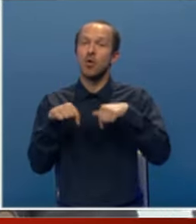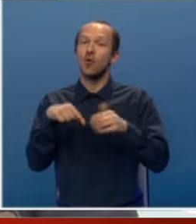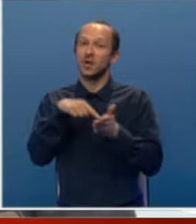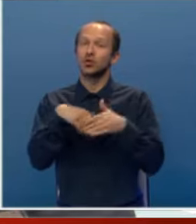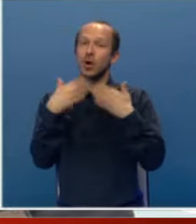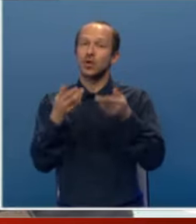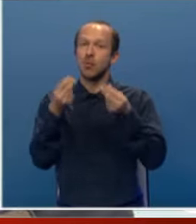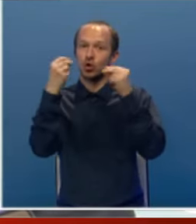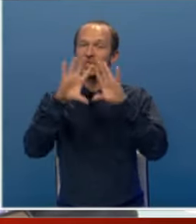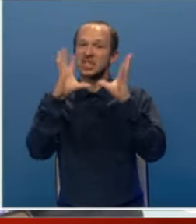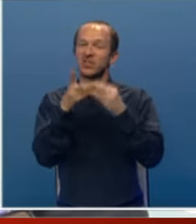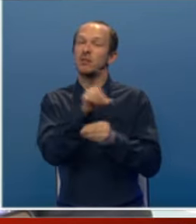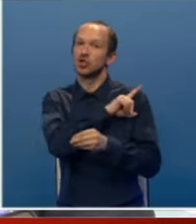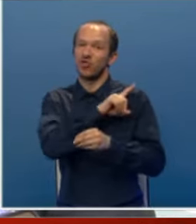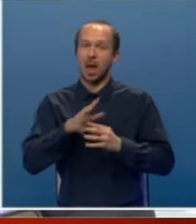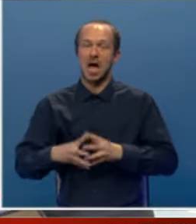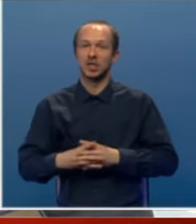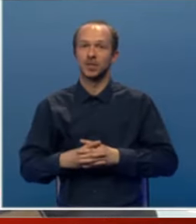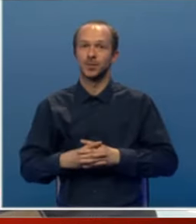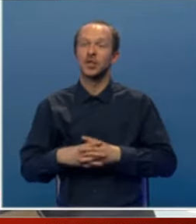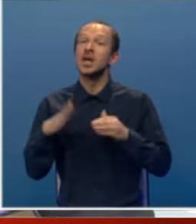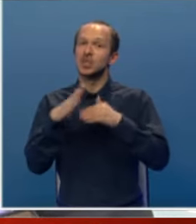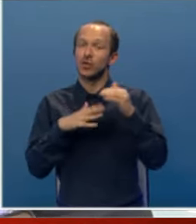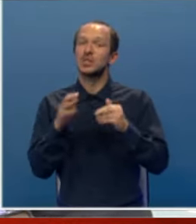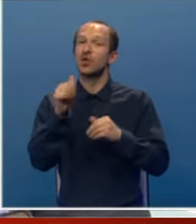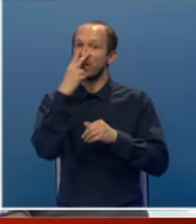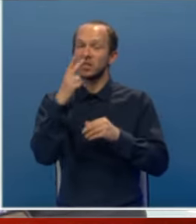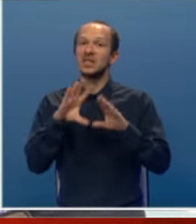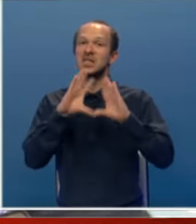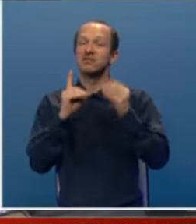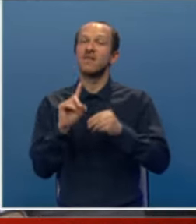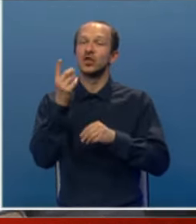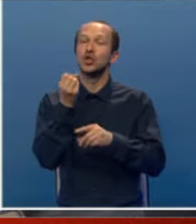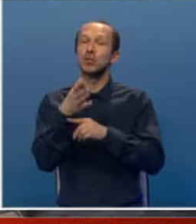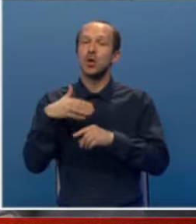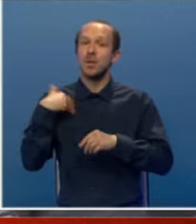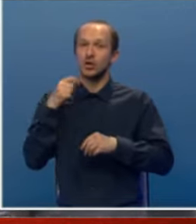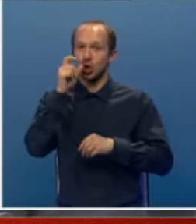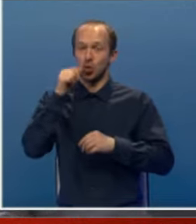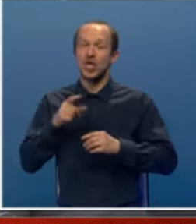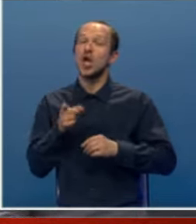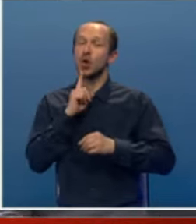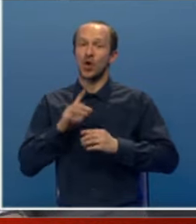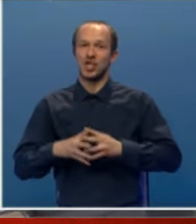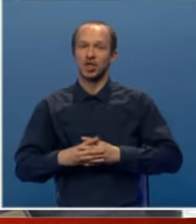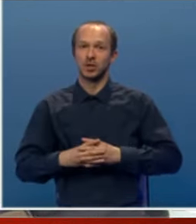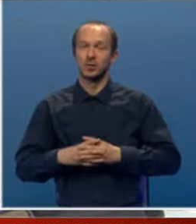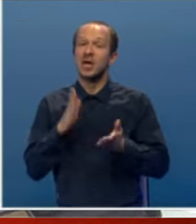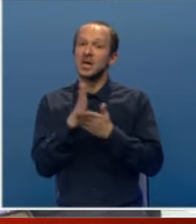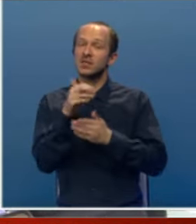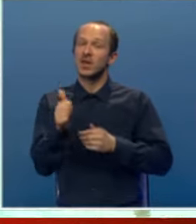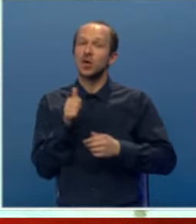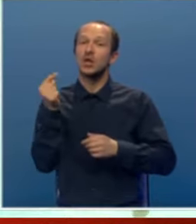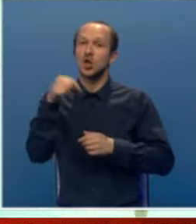da odamo počast svim žrtvama. Zadovoljstvo je vidjeti sve veći broj mlađih ljudi koji svake